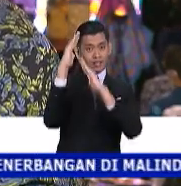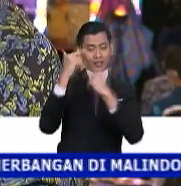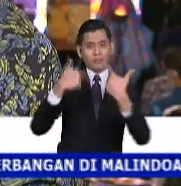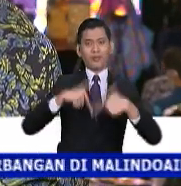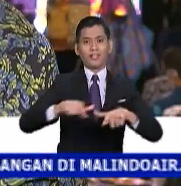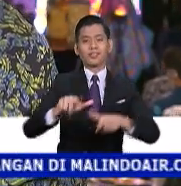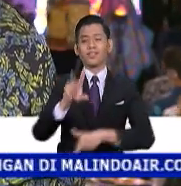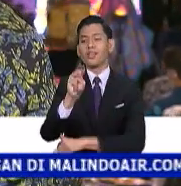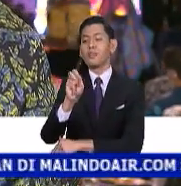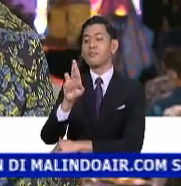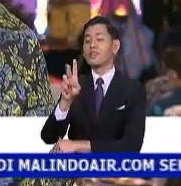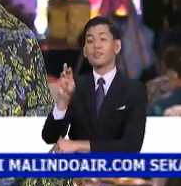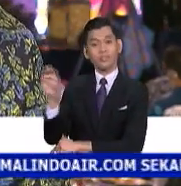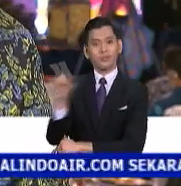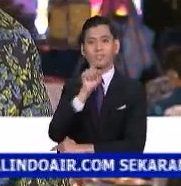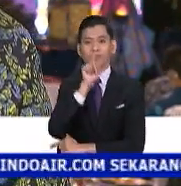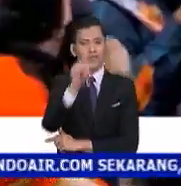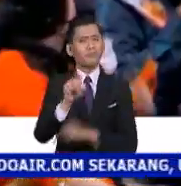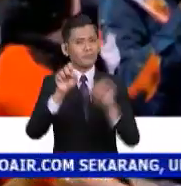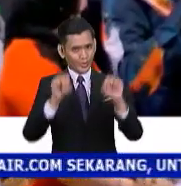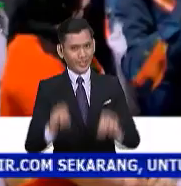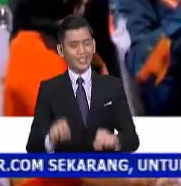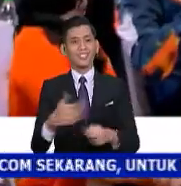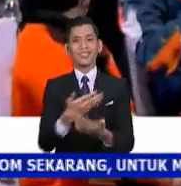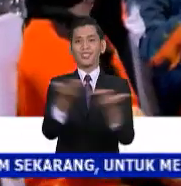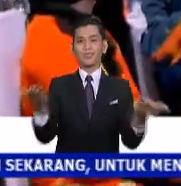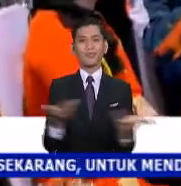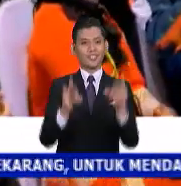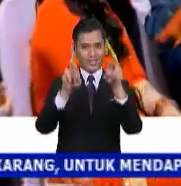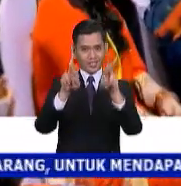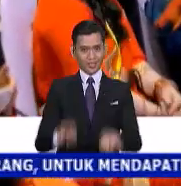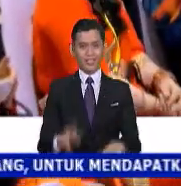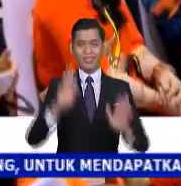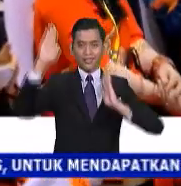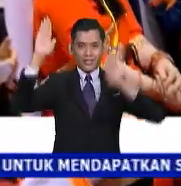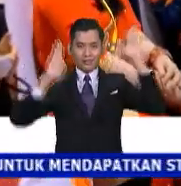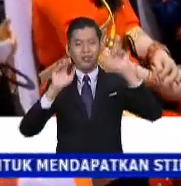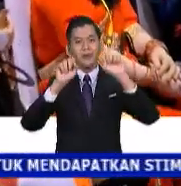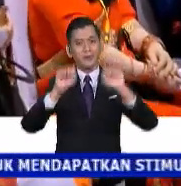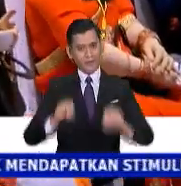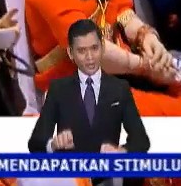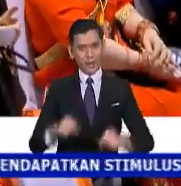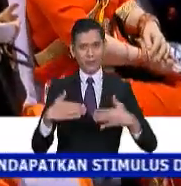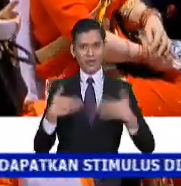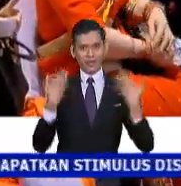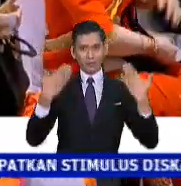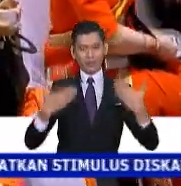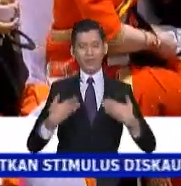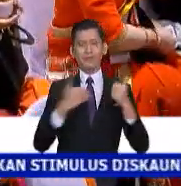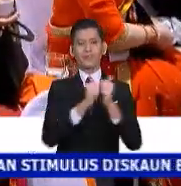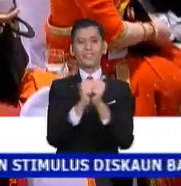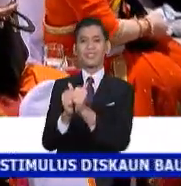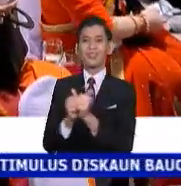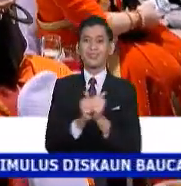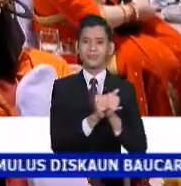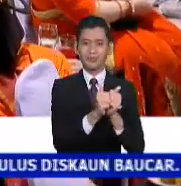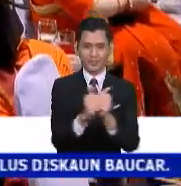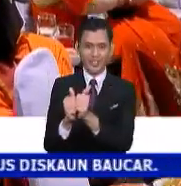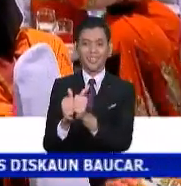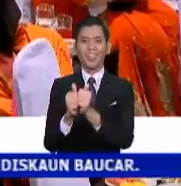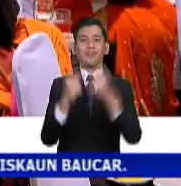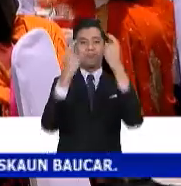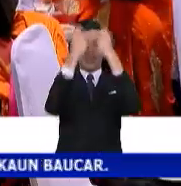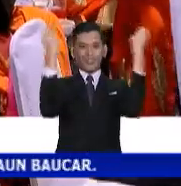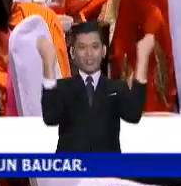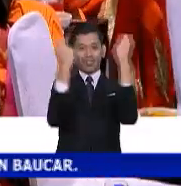pelaksanaan MRTM ini adalah untuk membolehkan semua rakyat di negara kita ini meraikan secara bersama-sama perayaan-perayaan utama di